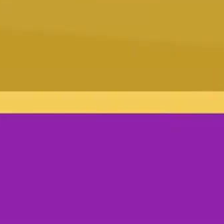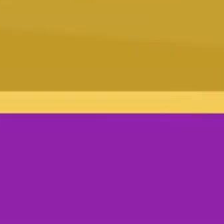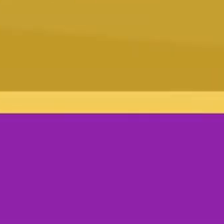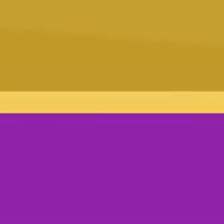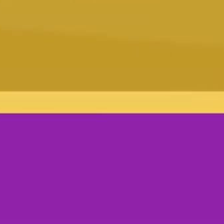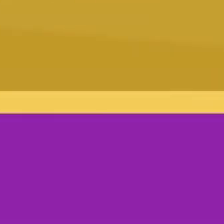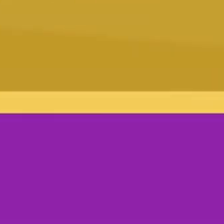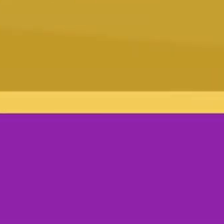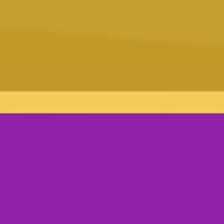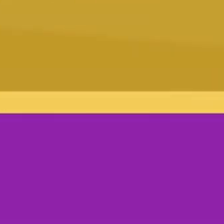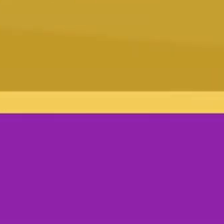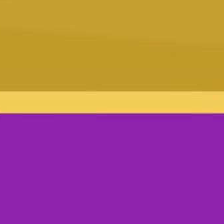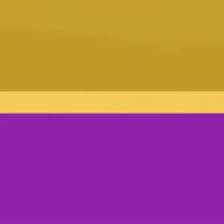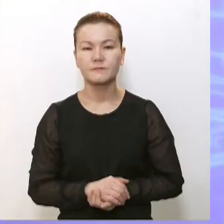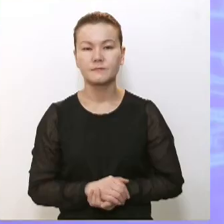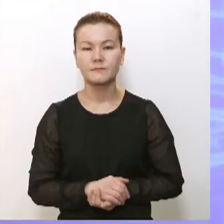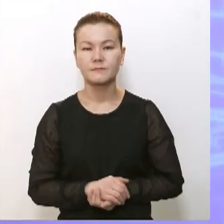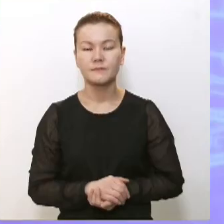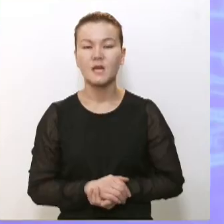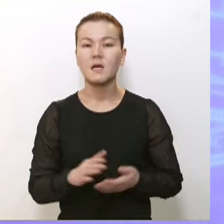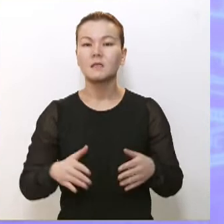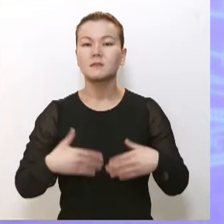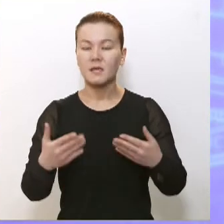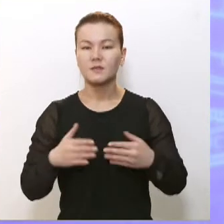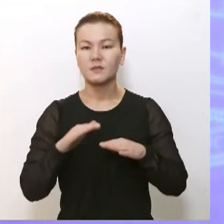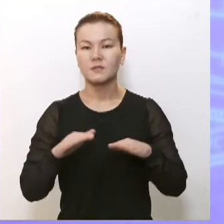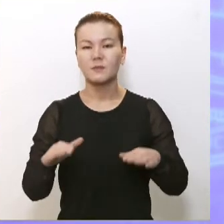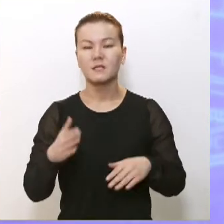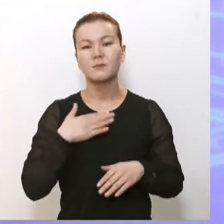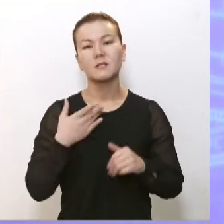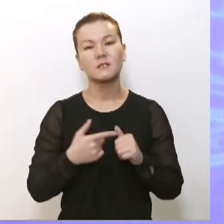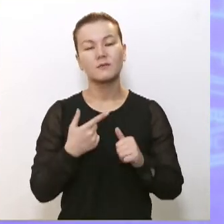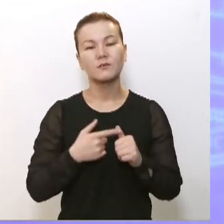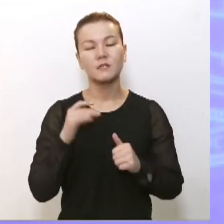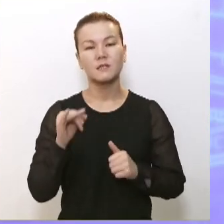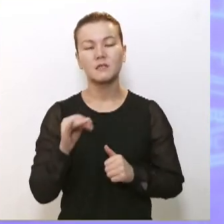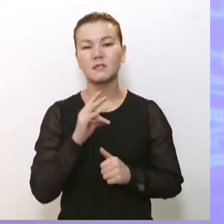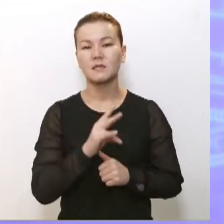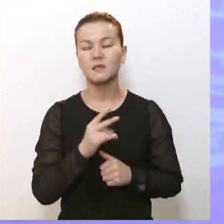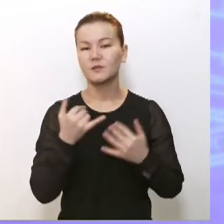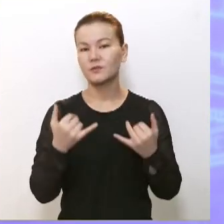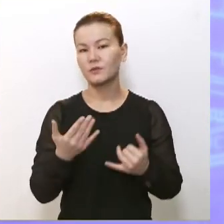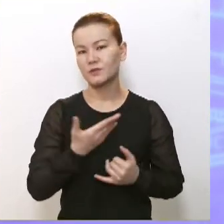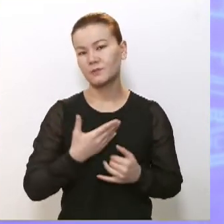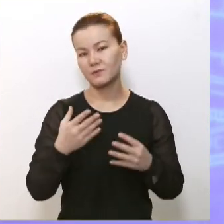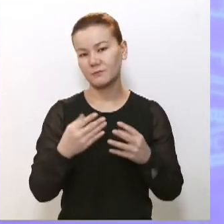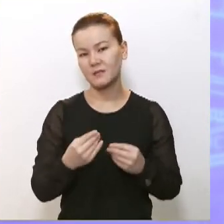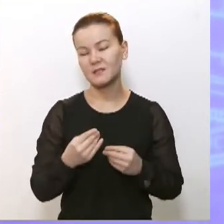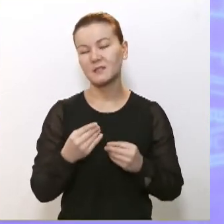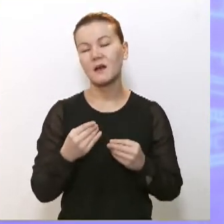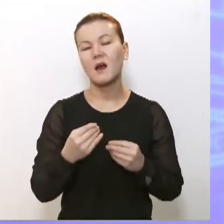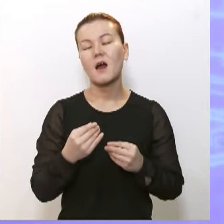деньги уран здравствуйте ребята меня зовут ирина николаевна и сегодня мы вместе с вами